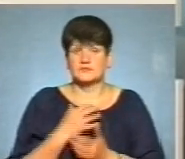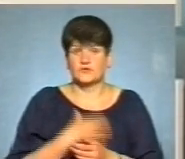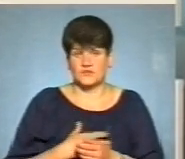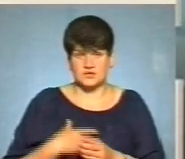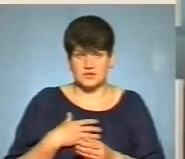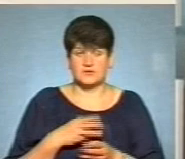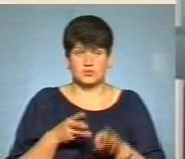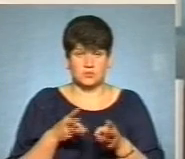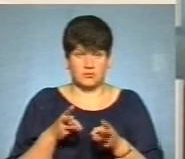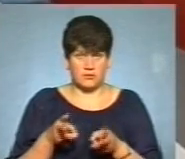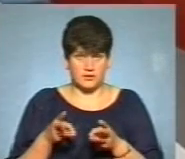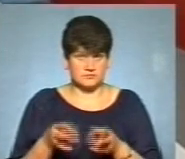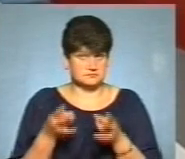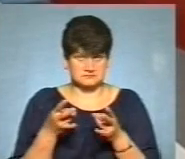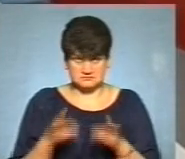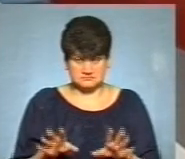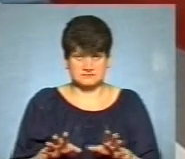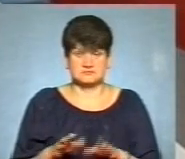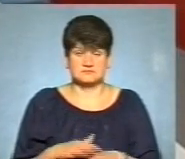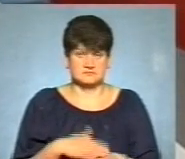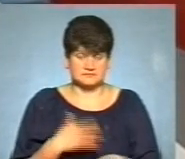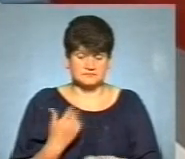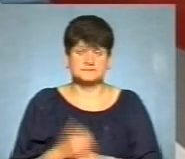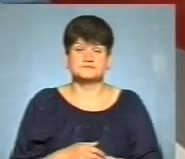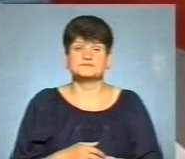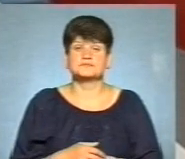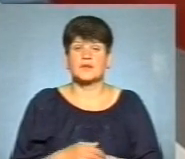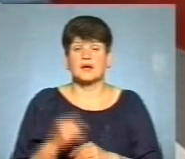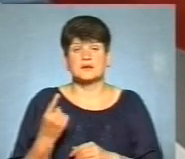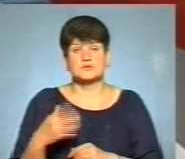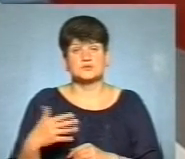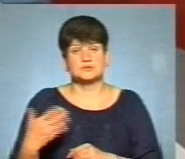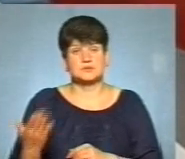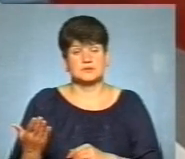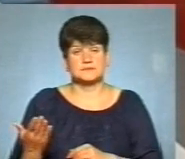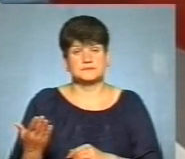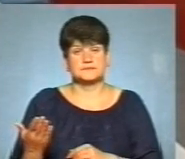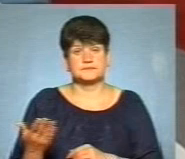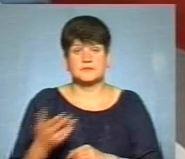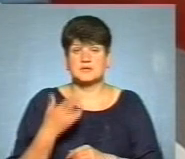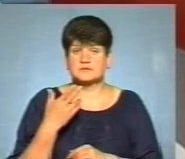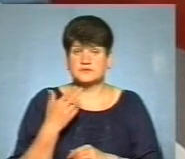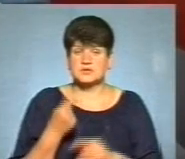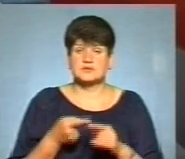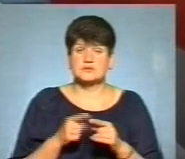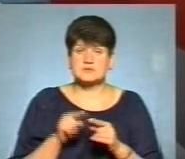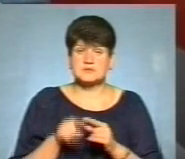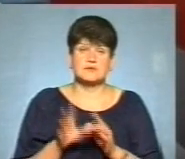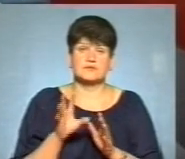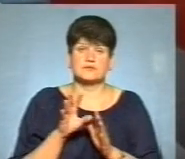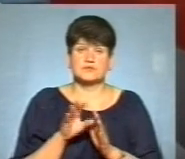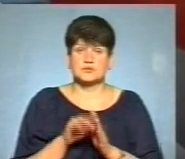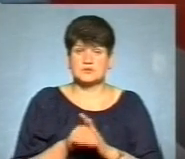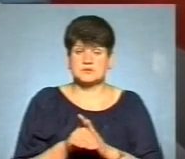трошки продовжити неопалювальні сезони. А з іншої сторони, звичайно, воно вносить таку